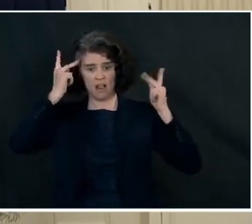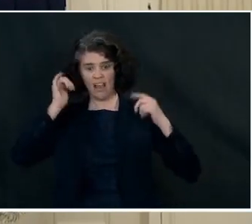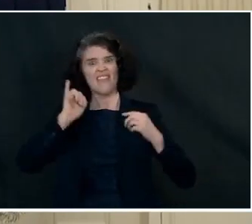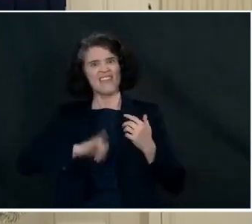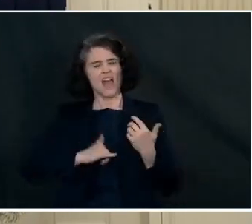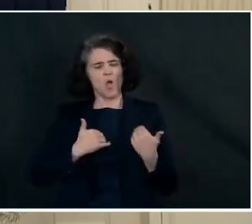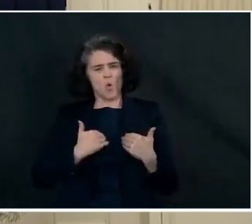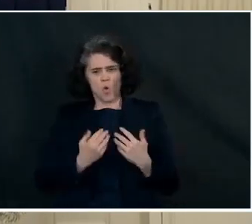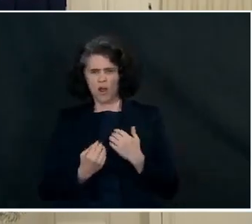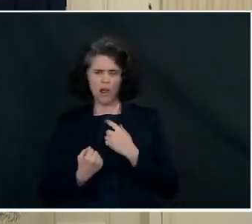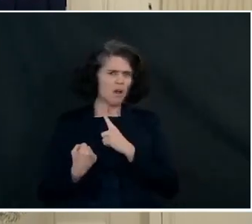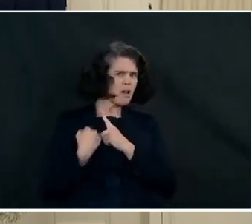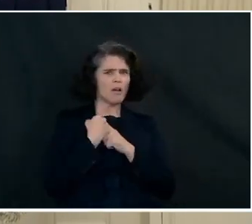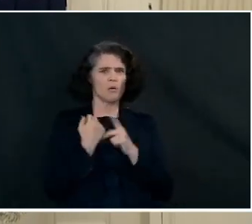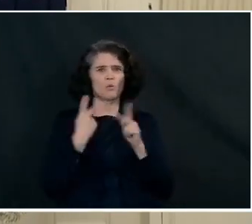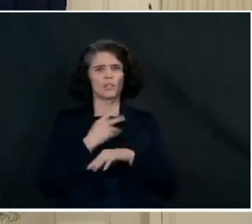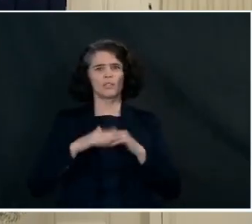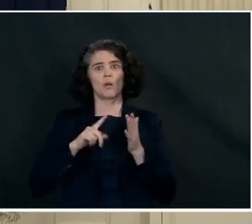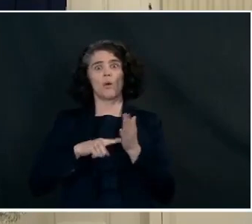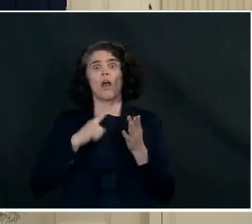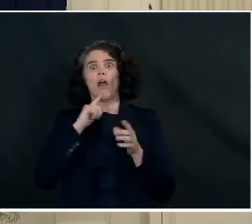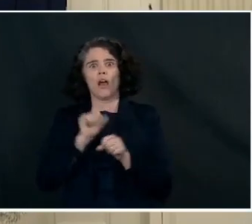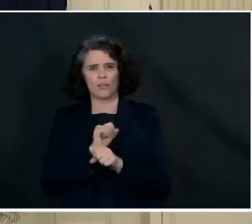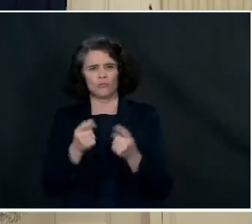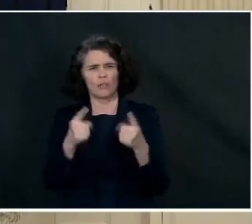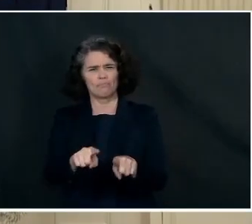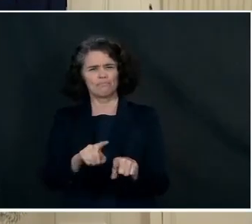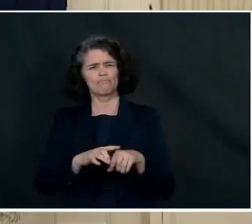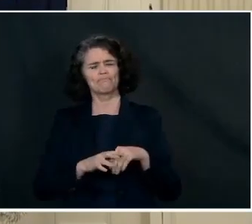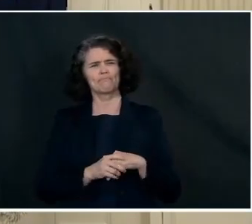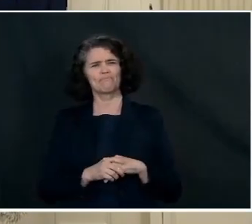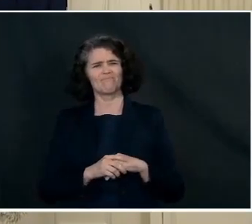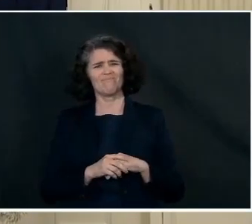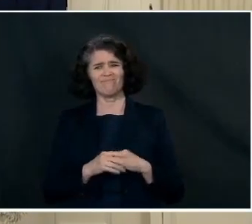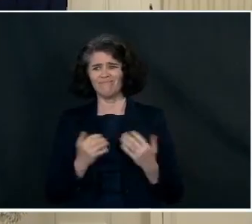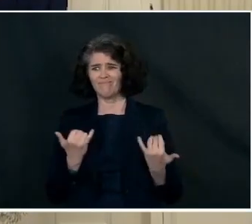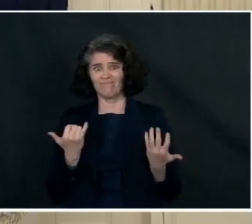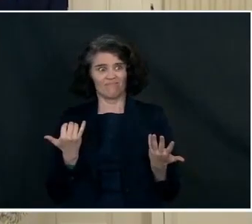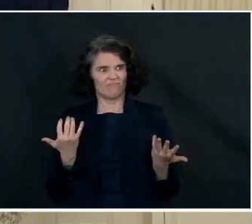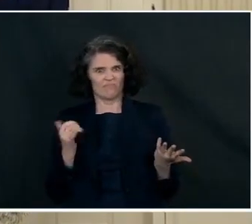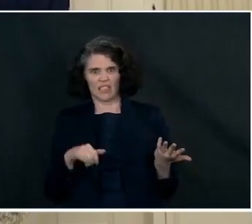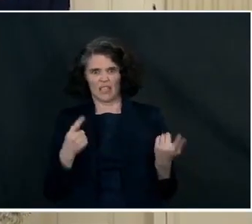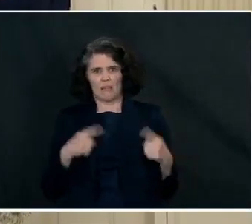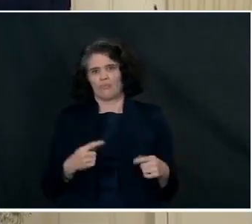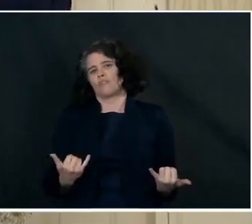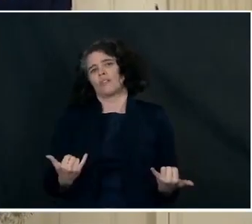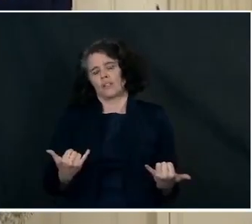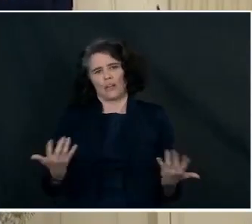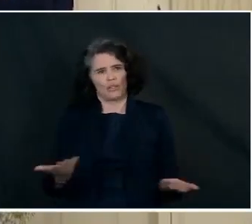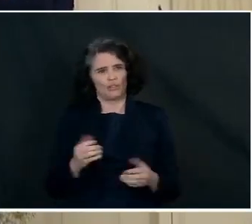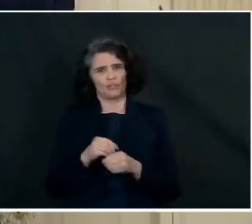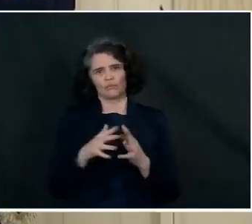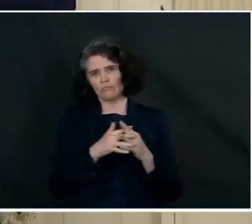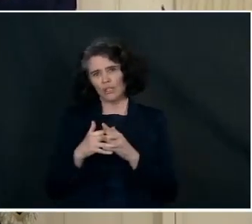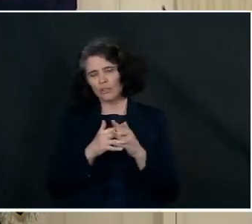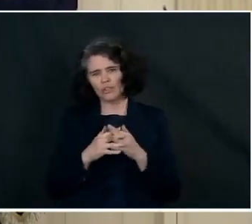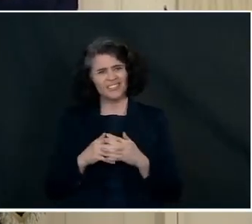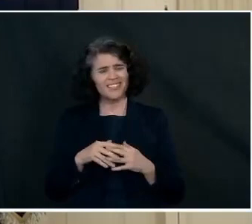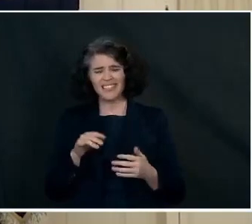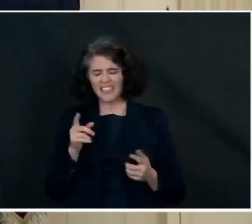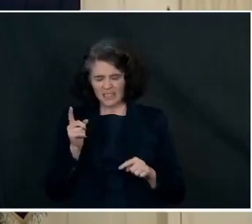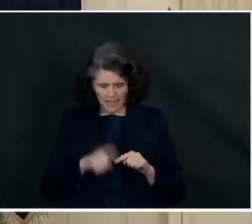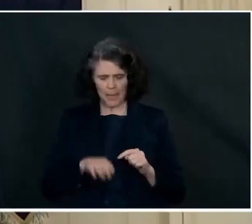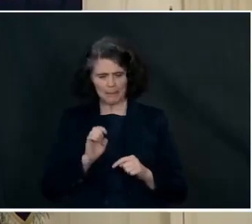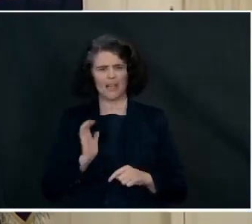Devletleri bugün karşı karşıya kaldığı tehditleri karşılaması gerekirken 20 yıl önceki politikalara bağlı kalmayı göze alamaz